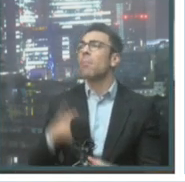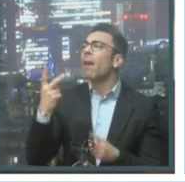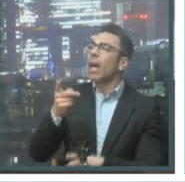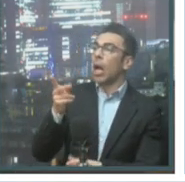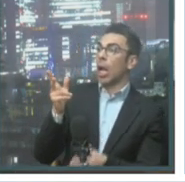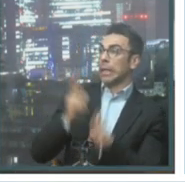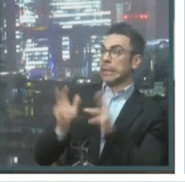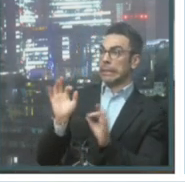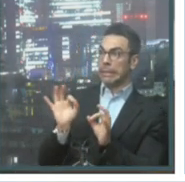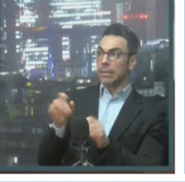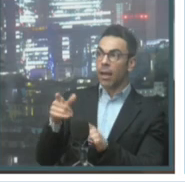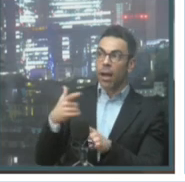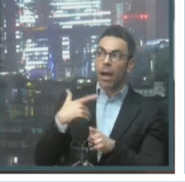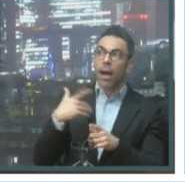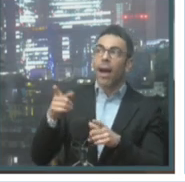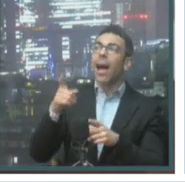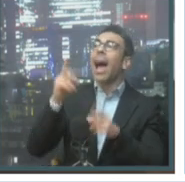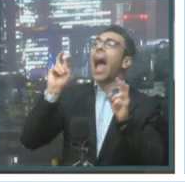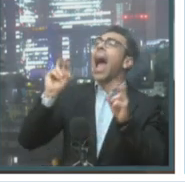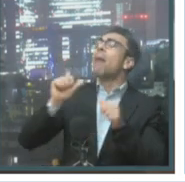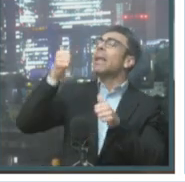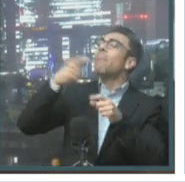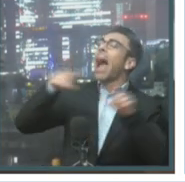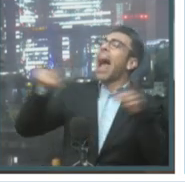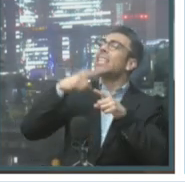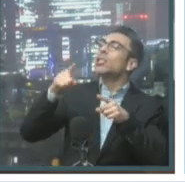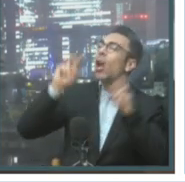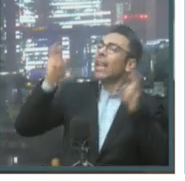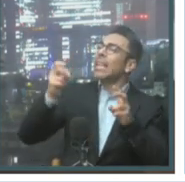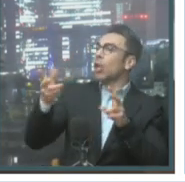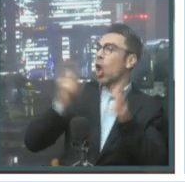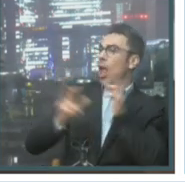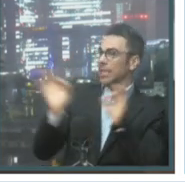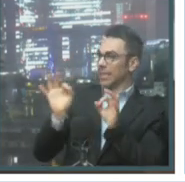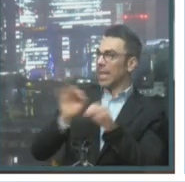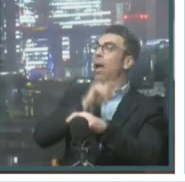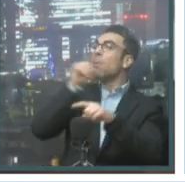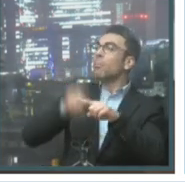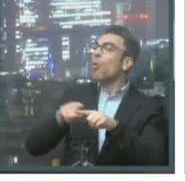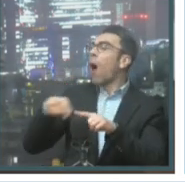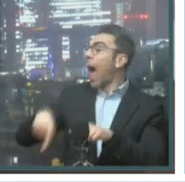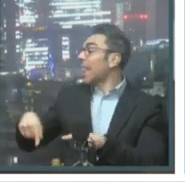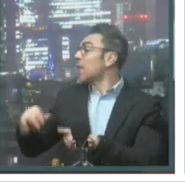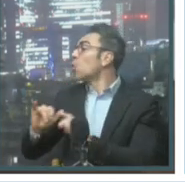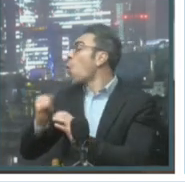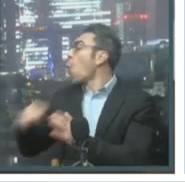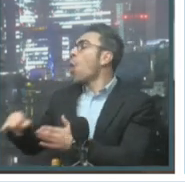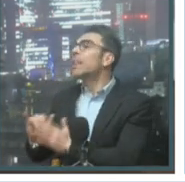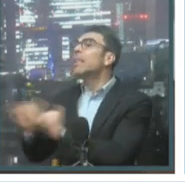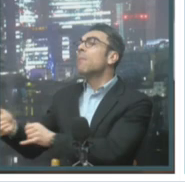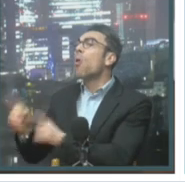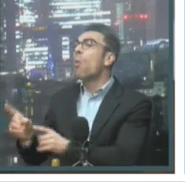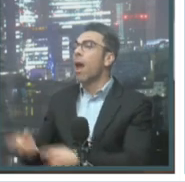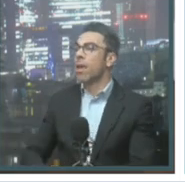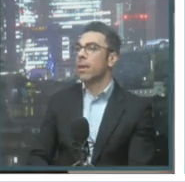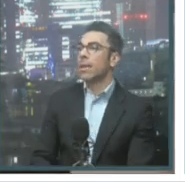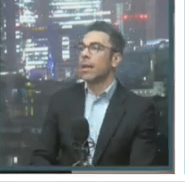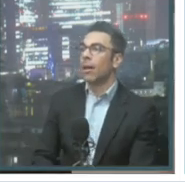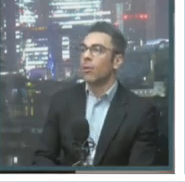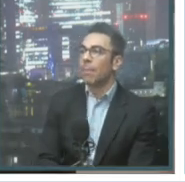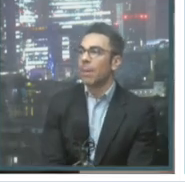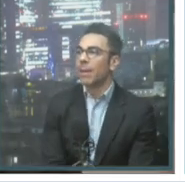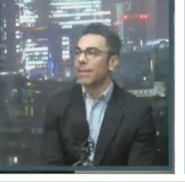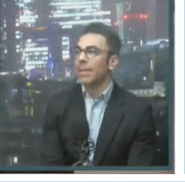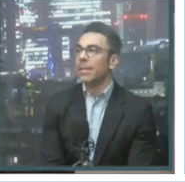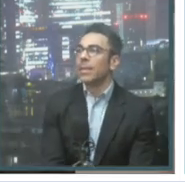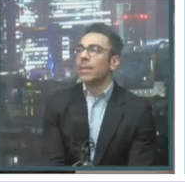detto razzo non mi ha ricordato la come si chiama la mia canzone che vuole farlo dire a te e adesso invece cosa che c'è fuori da poter sentire di tuo ma